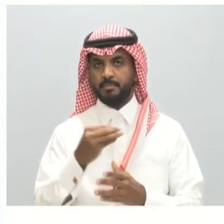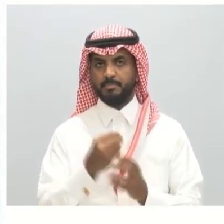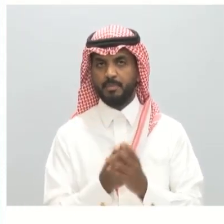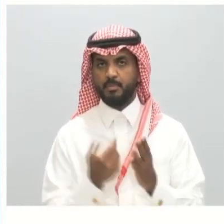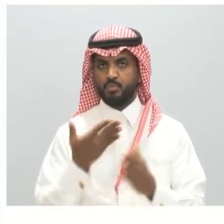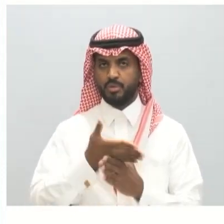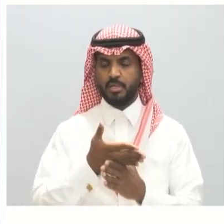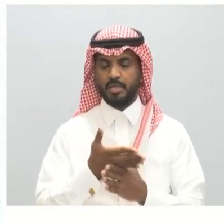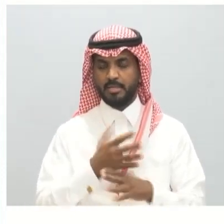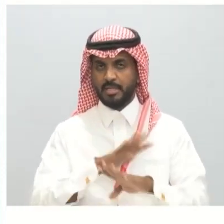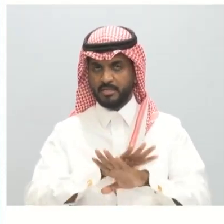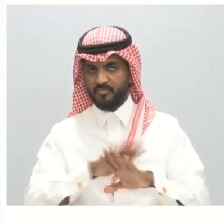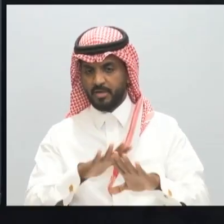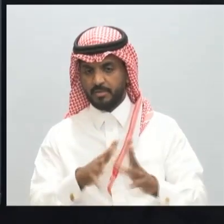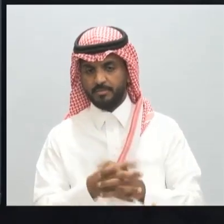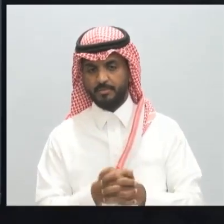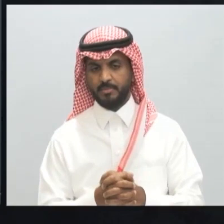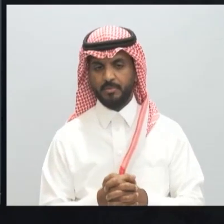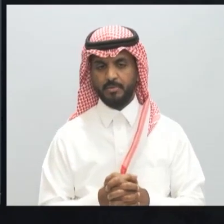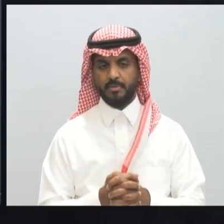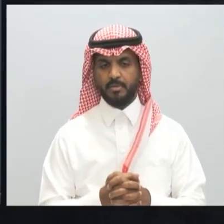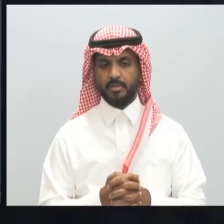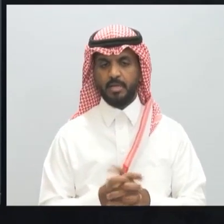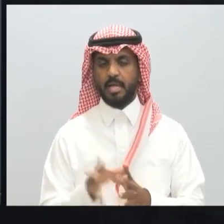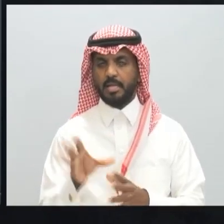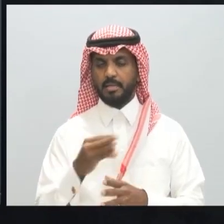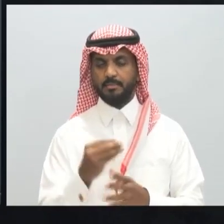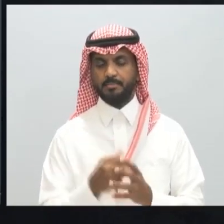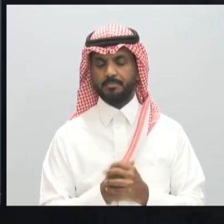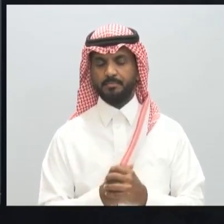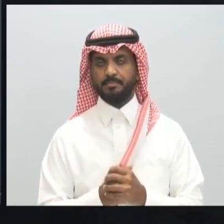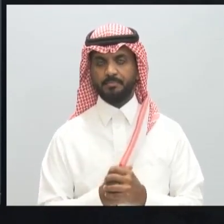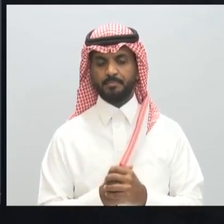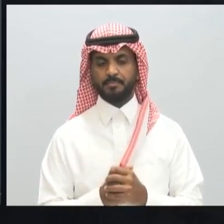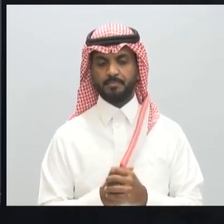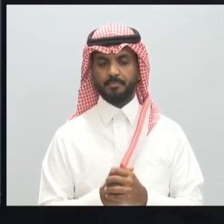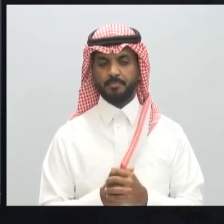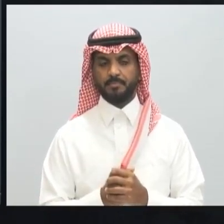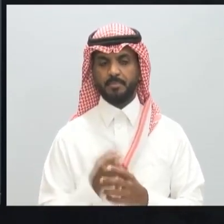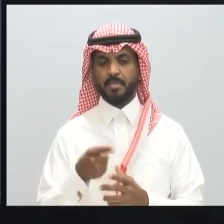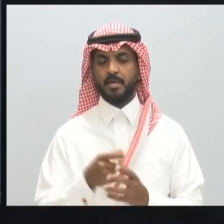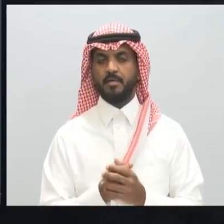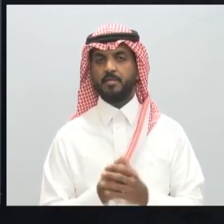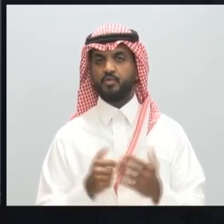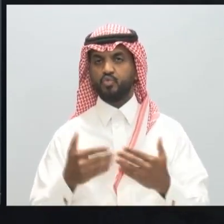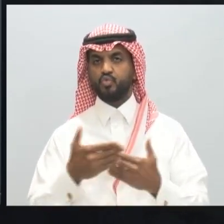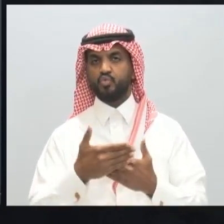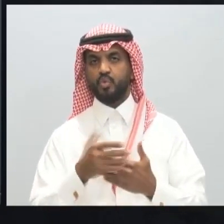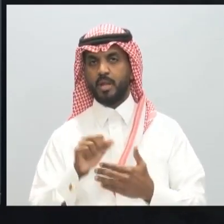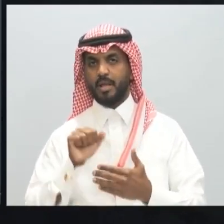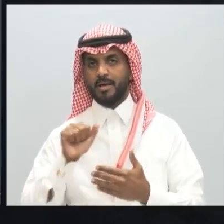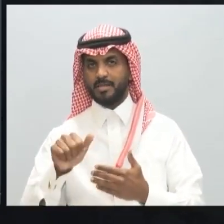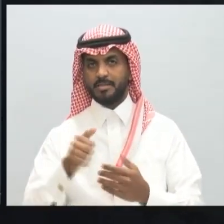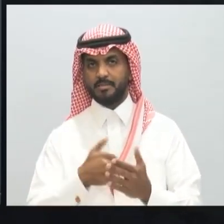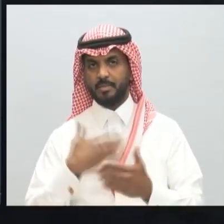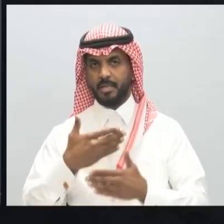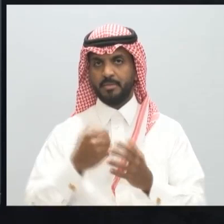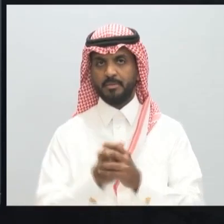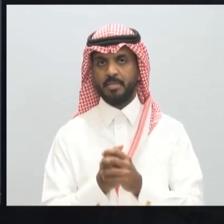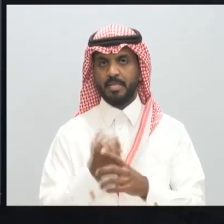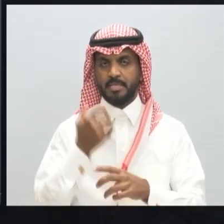خله تقتصر فقط على القيم بينما يتخذ الصندوق الخاص بلبنه